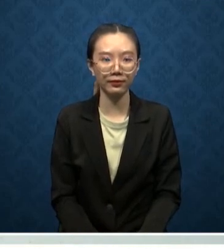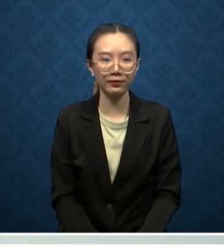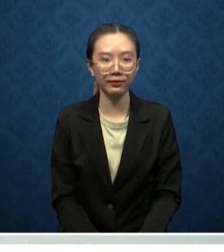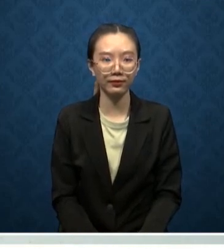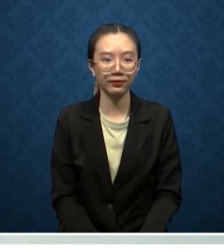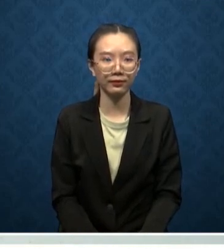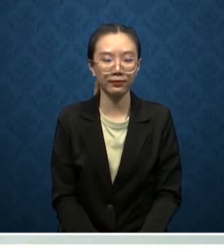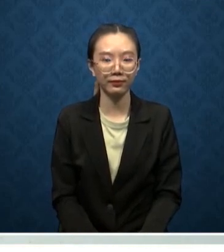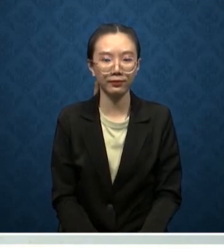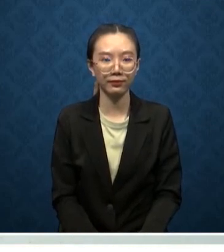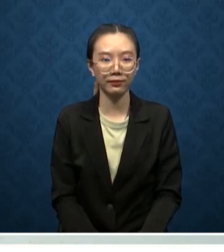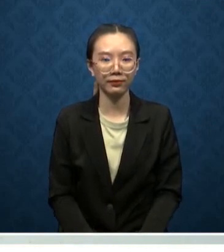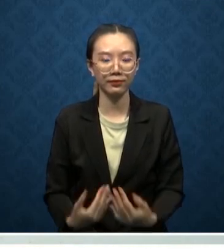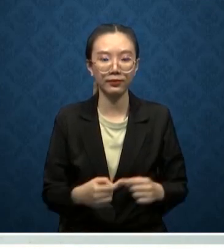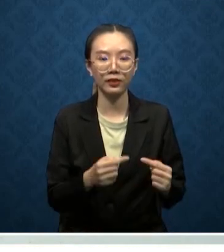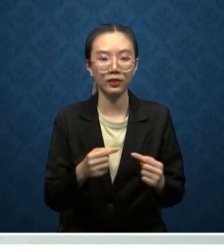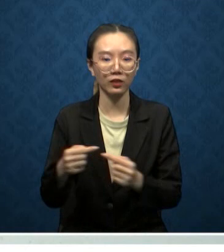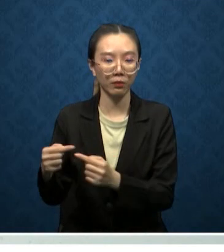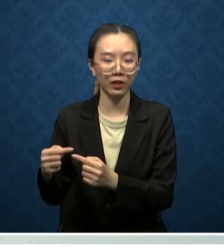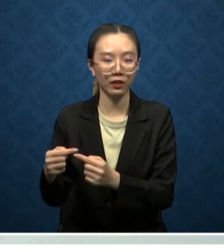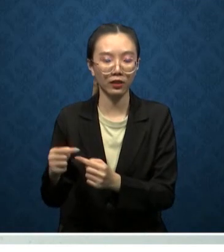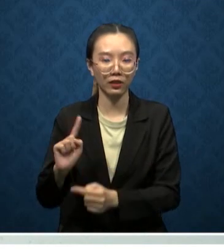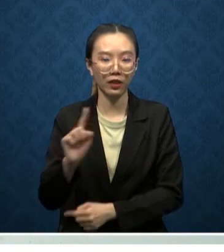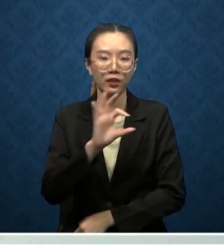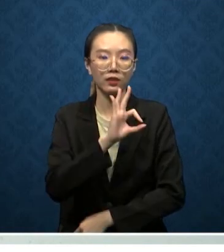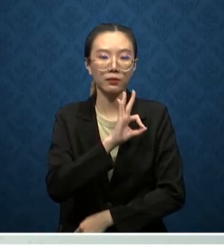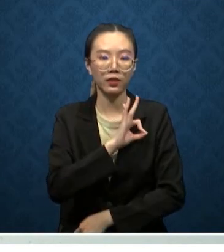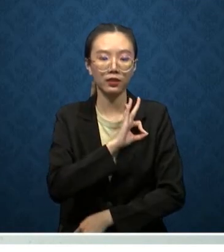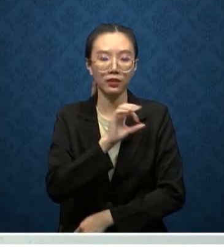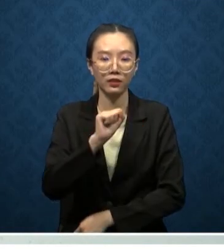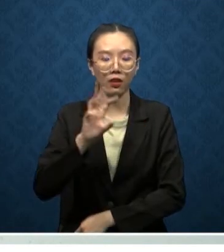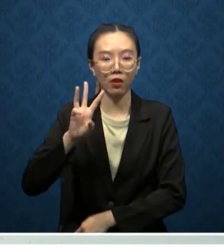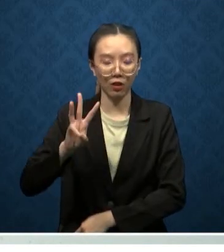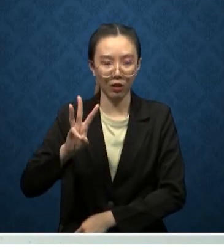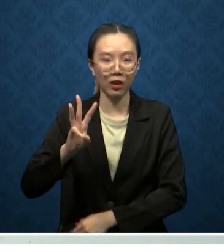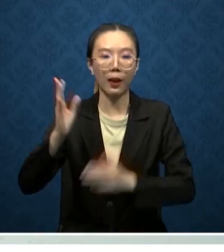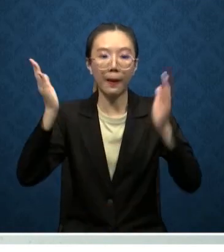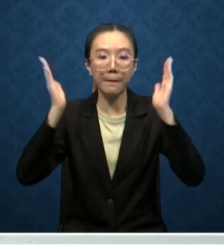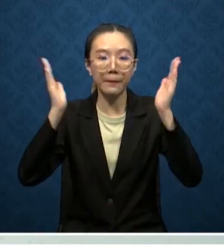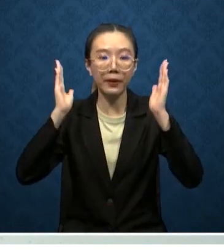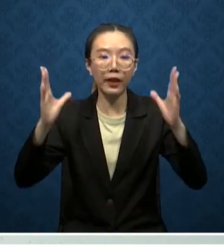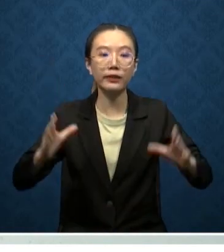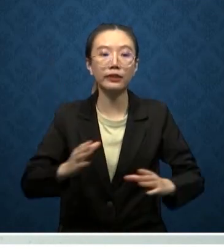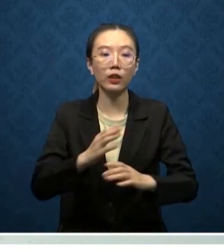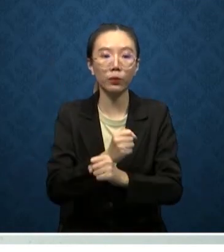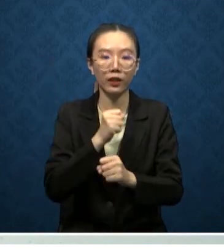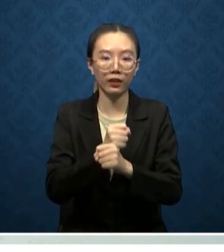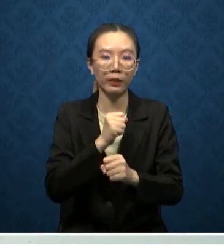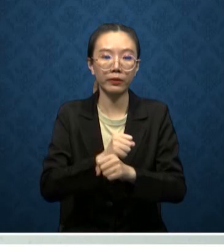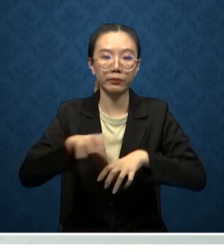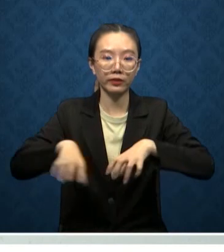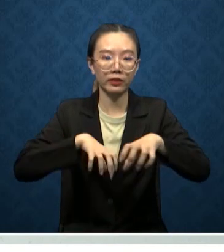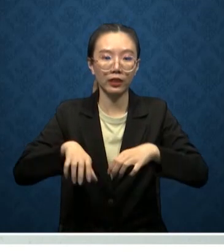ครับต่อไปเป็นรายชื่อสมาชิกวุฒิสภาผู้อภิปรายรายงานสรุปผลการดำเนินการตาม